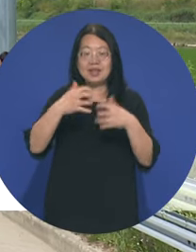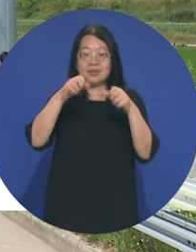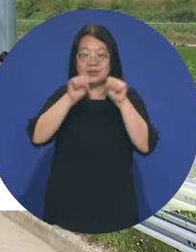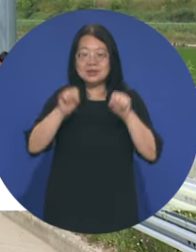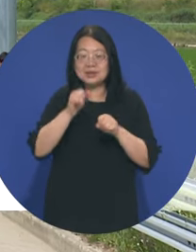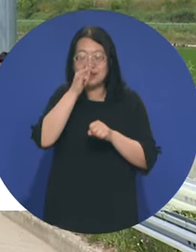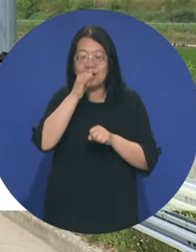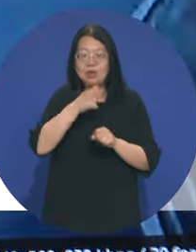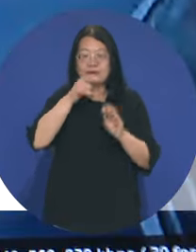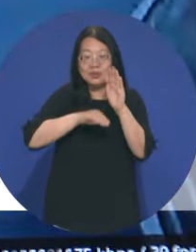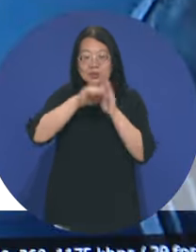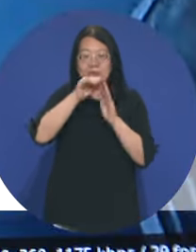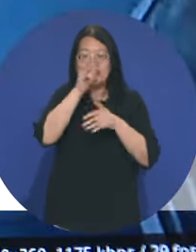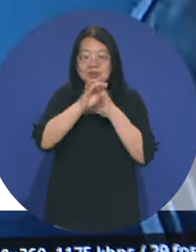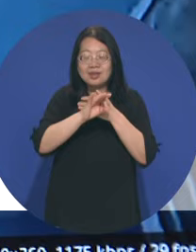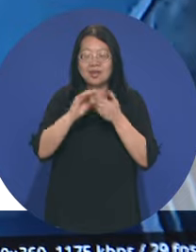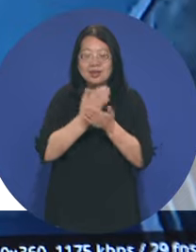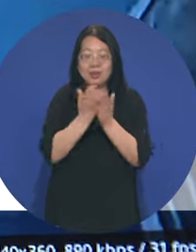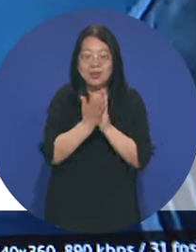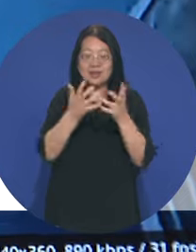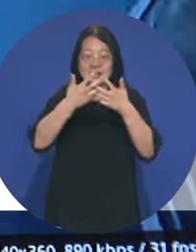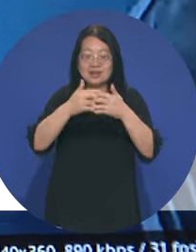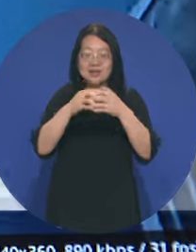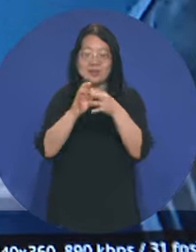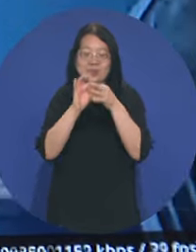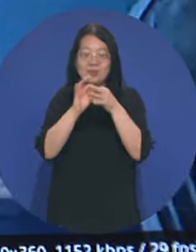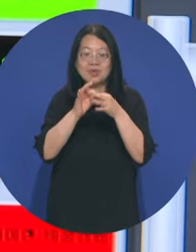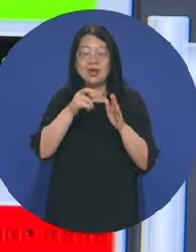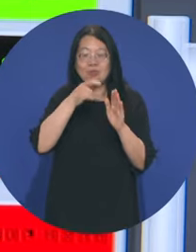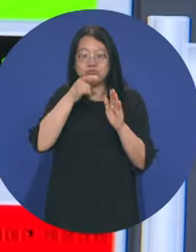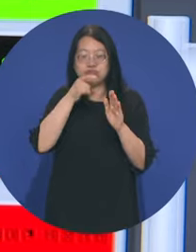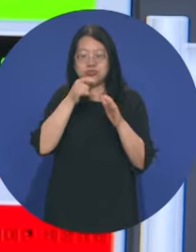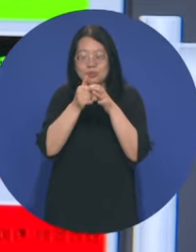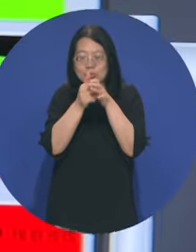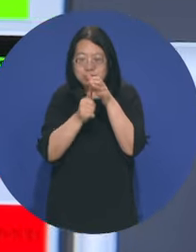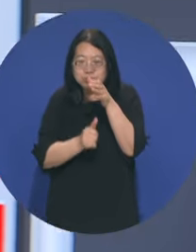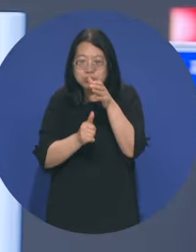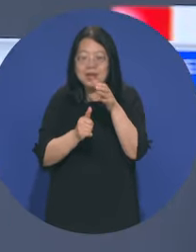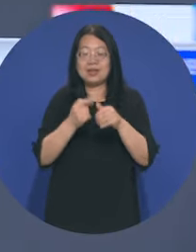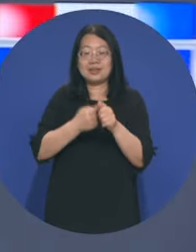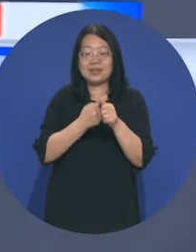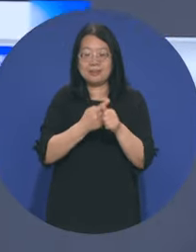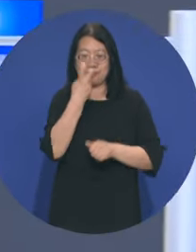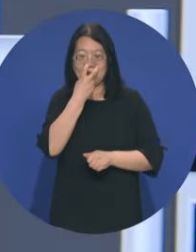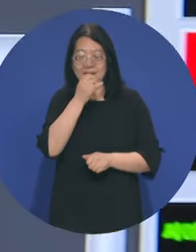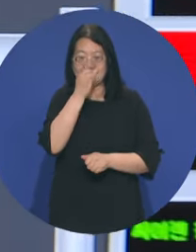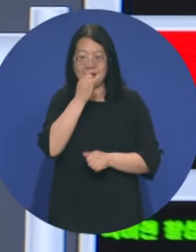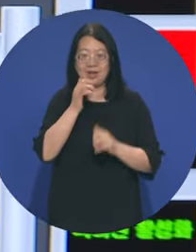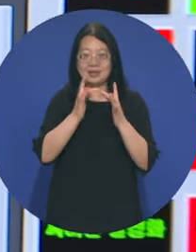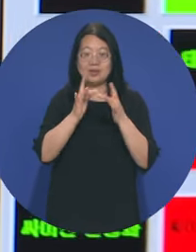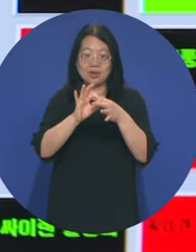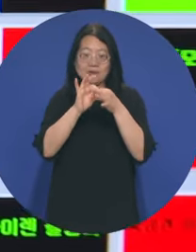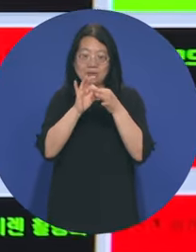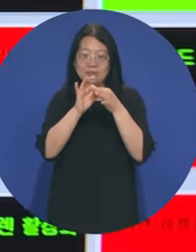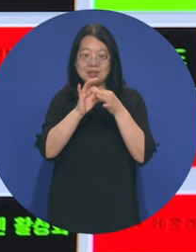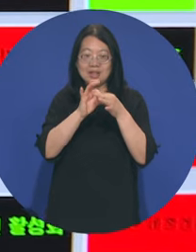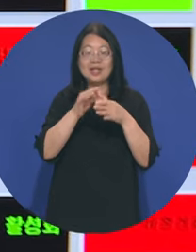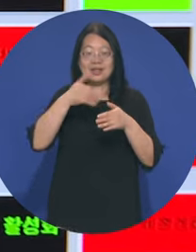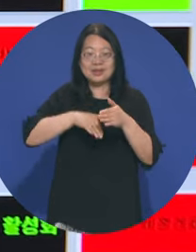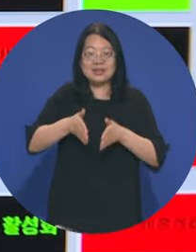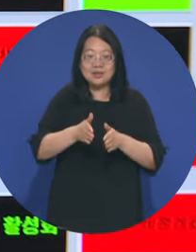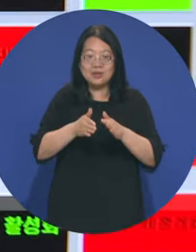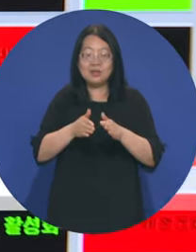침수되면 CCTV, 수위계 등 각종 센서를 통해 침수 여부를 자동 감지해 원격으로 지하차도 진입을 차단하는